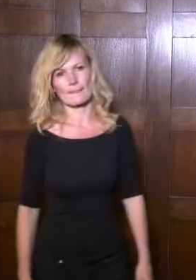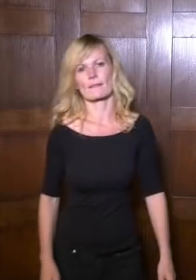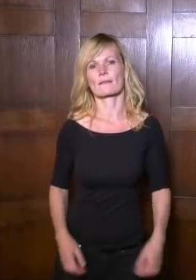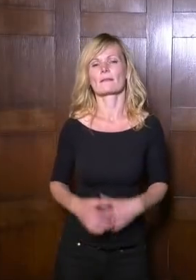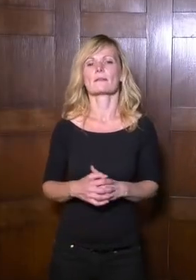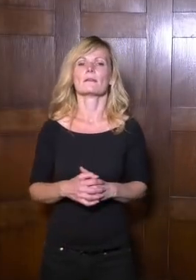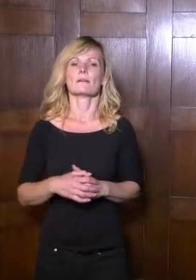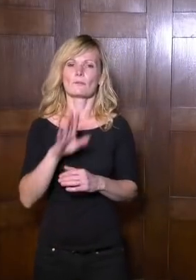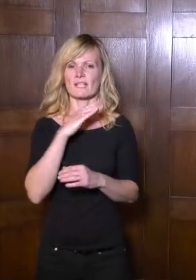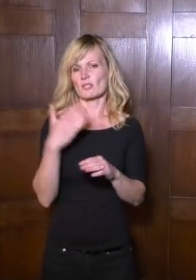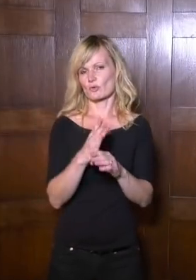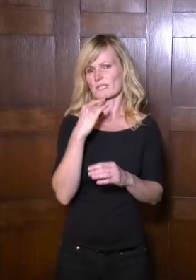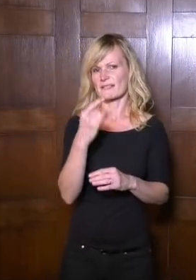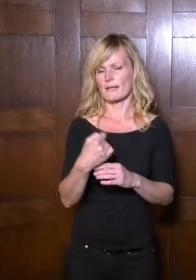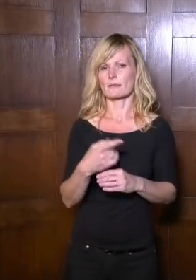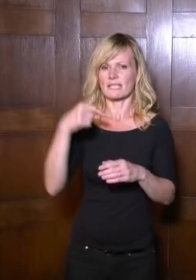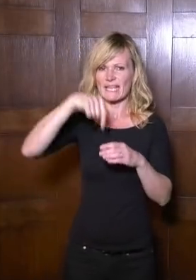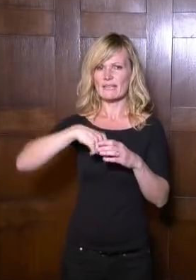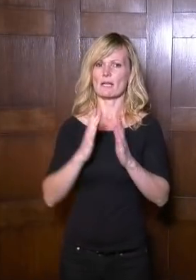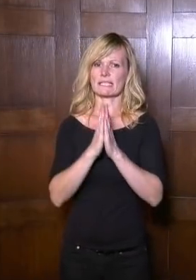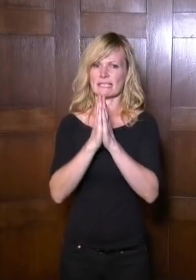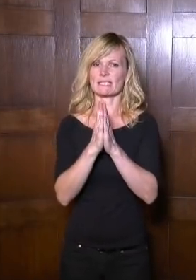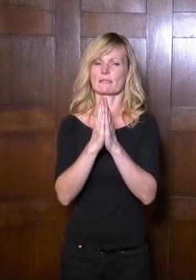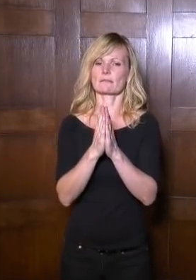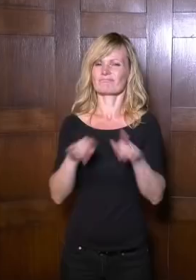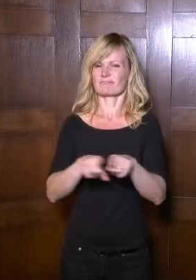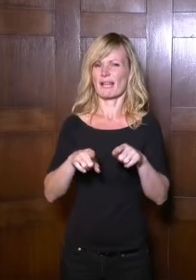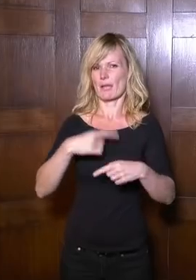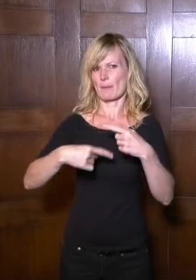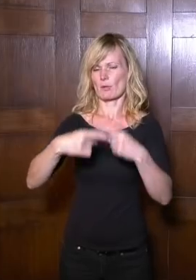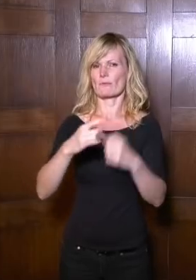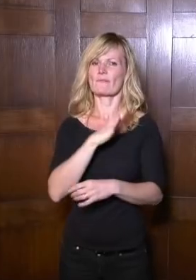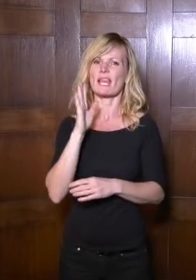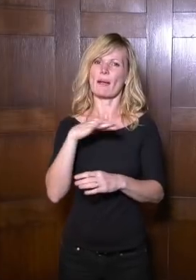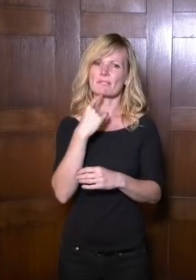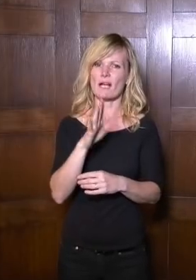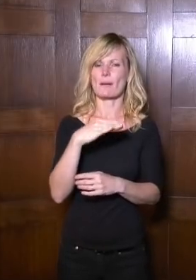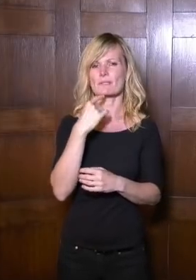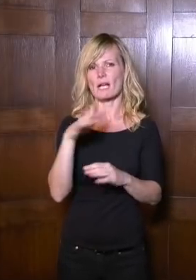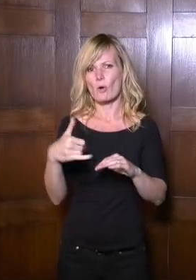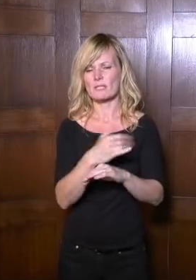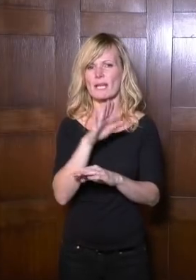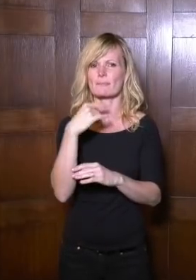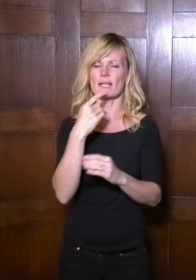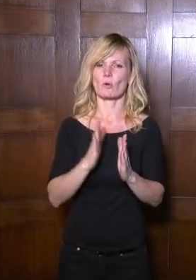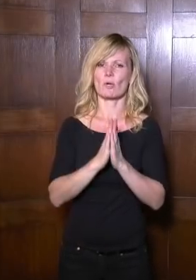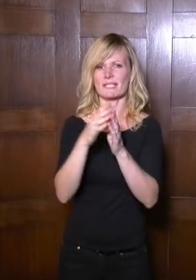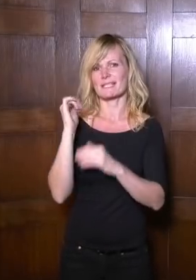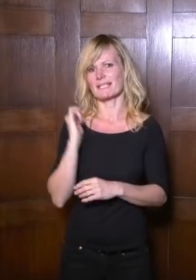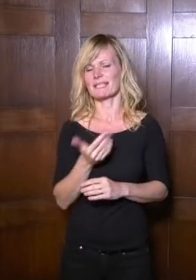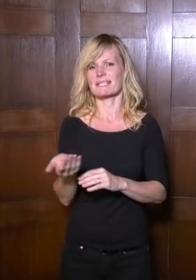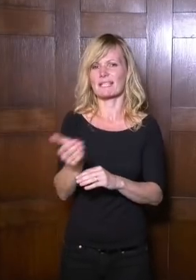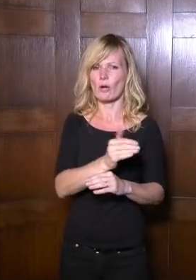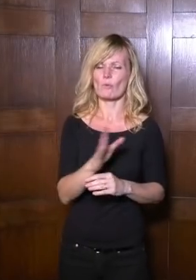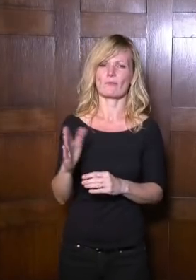ähnliche Phänomene haben sich natürlich auch innerkirchlich abgespielt. Viele Absagen zu Beginn, Absagetaufen, Hochzeiten, Gottesdienste, die haben uns natürlich